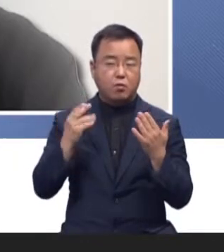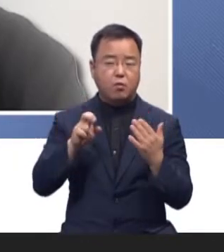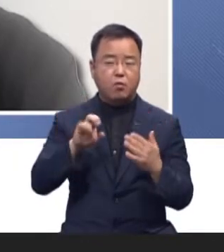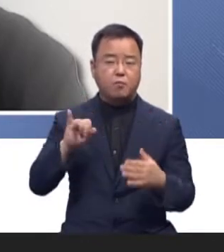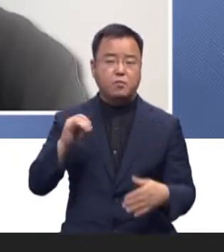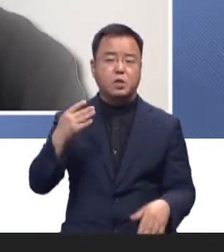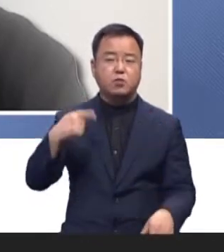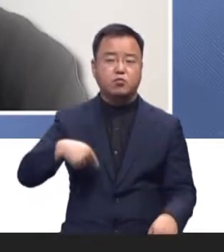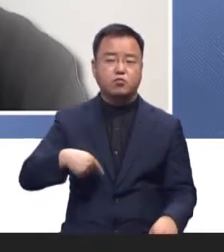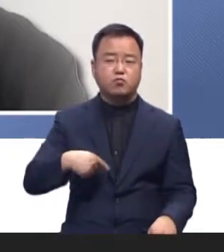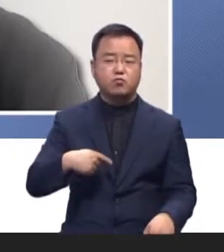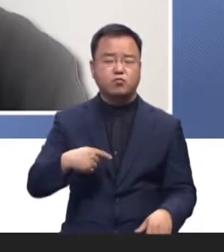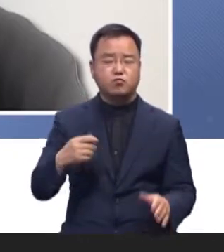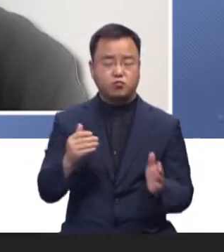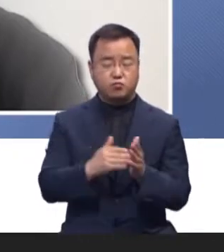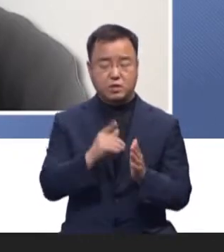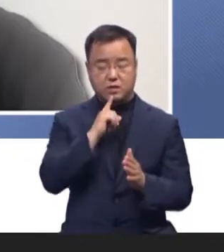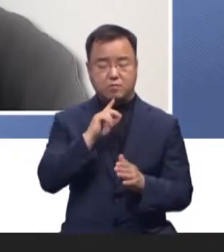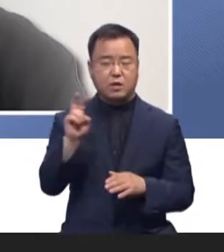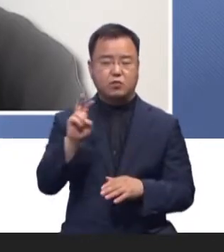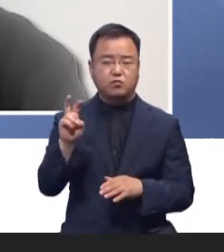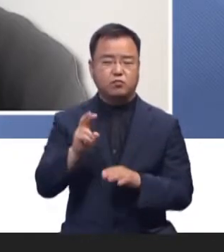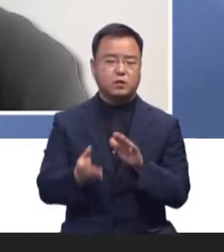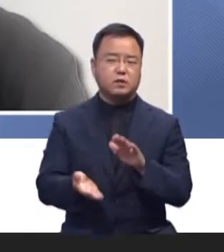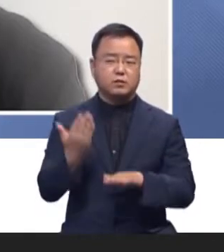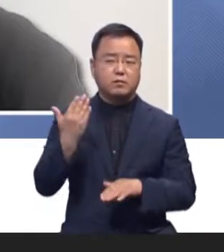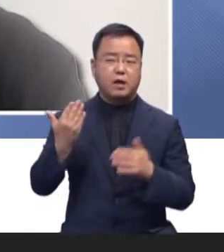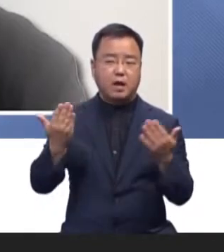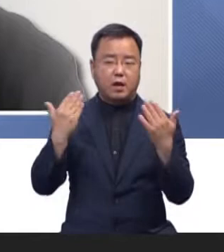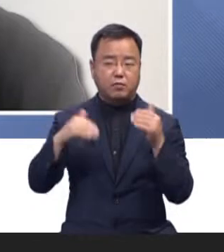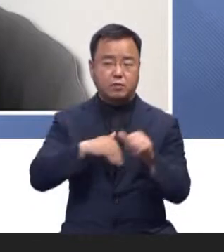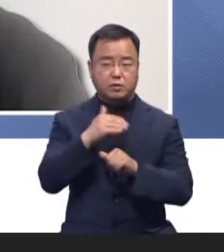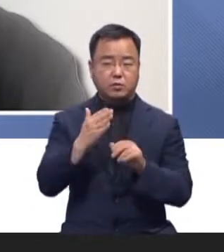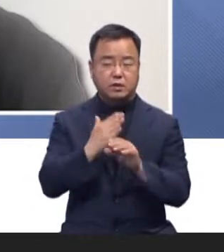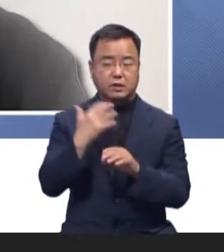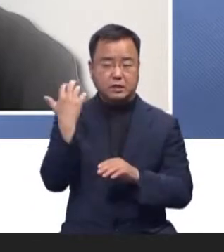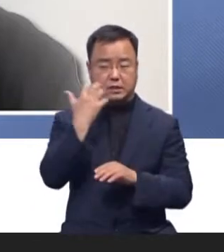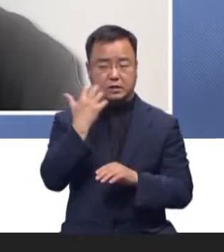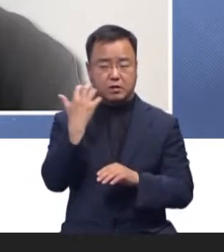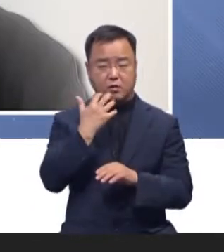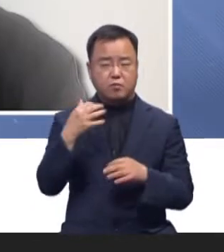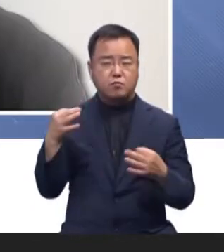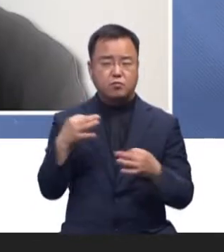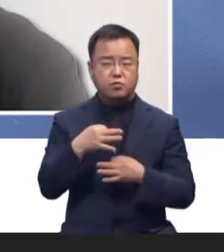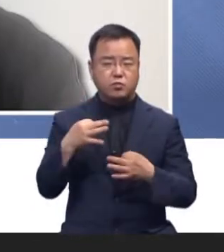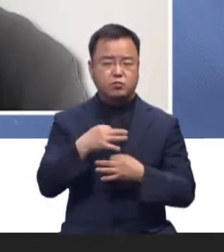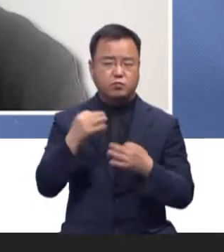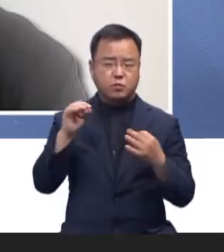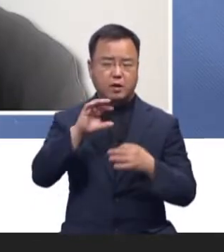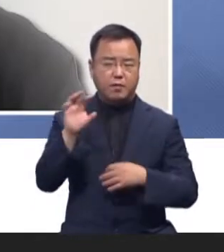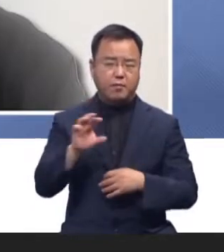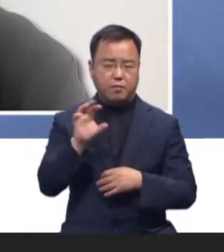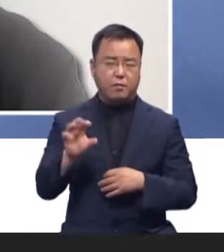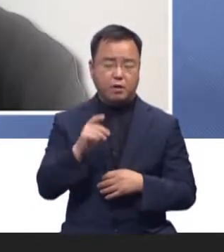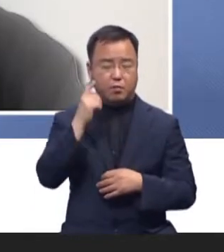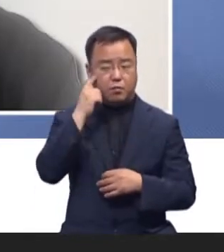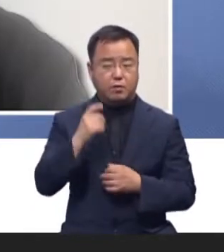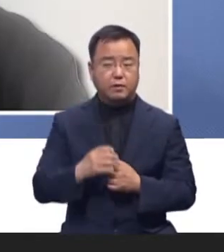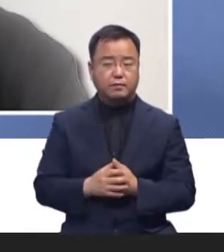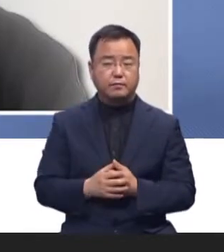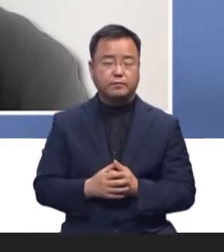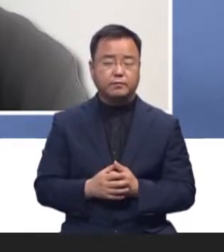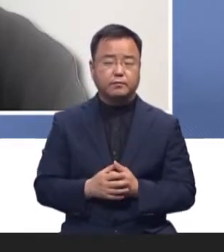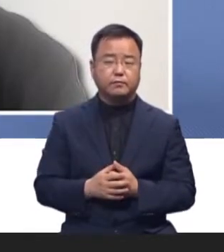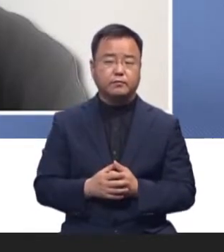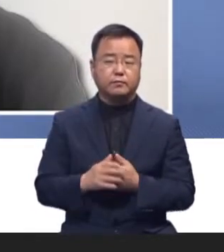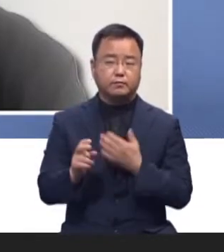벌써 20명이 넘습니다. 학교 현장에 성비위가 계속 되풀이되고 있는 이유, 뭐라고 보시는지요?